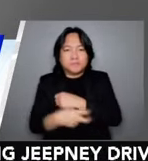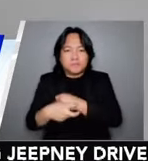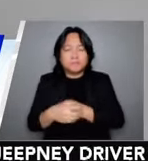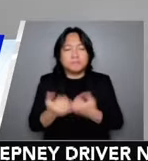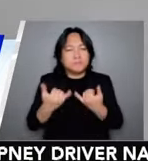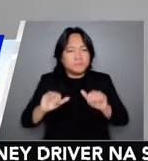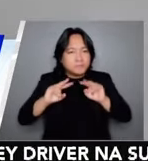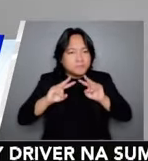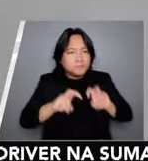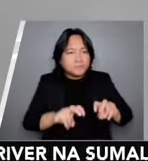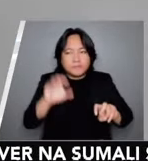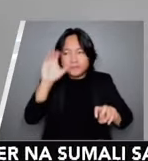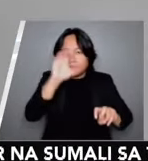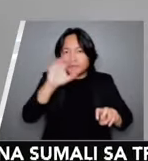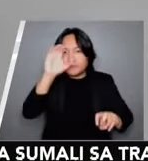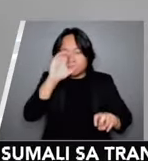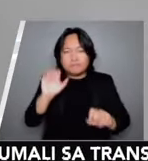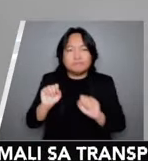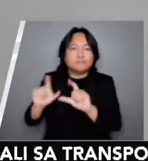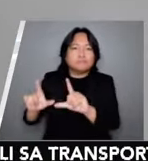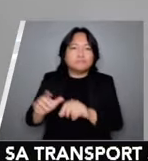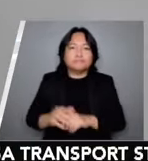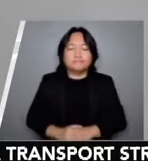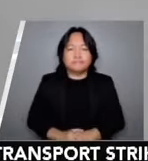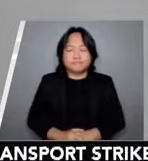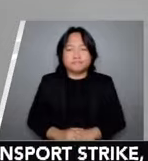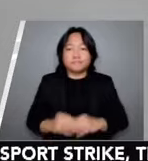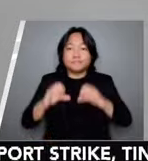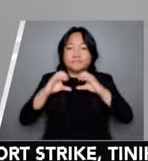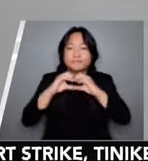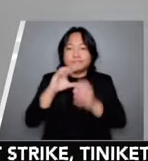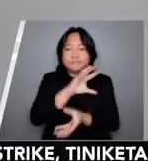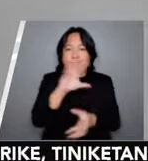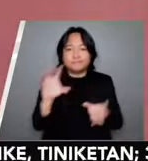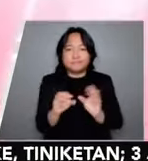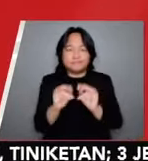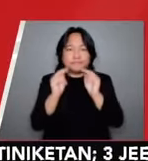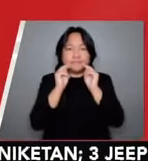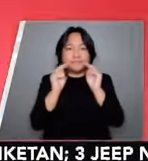mga suspect. Ito ang unang balita, Bam Alegre para sa GMA Integrated News.